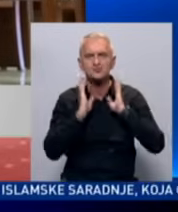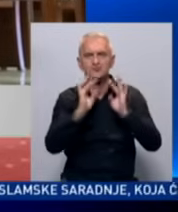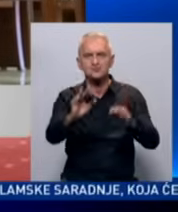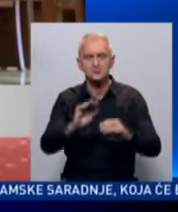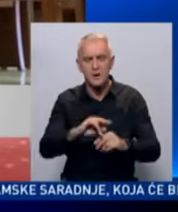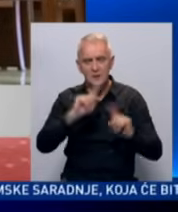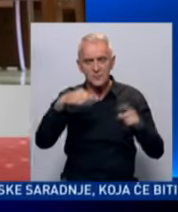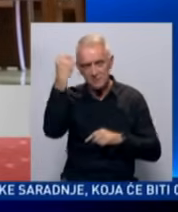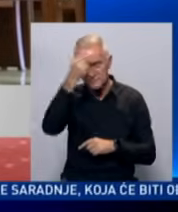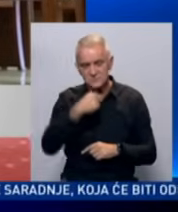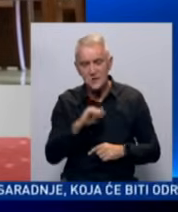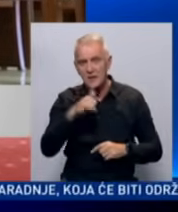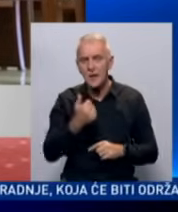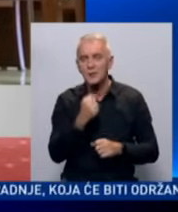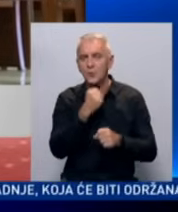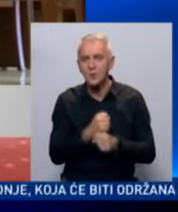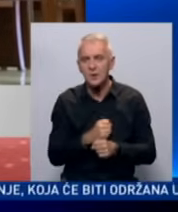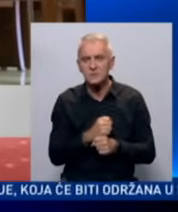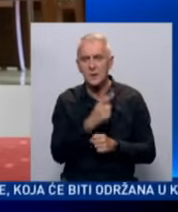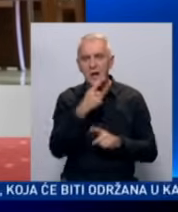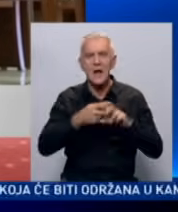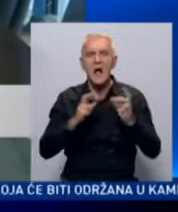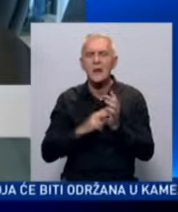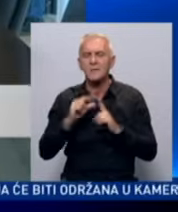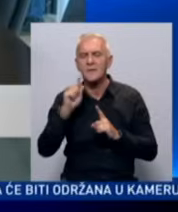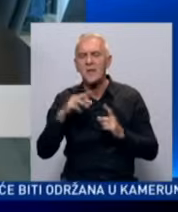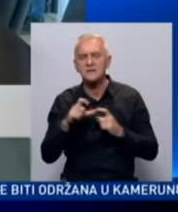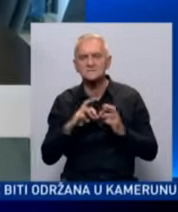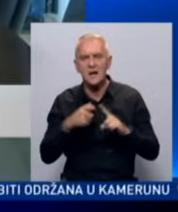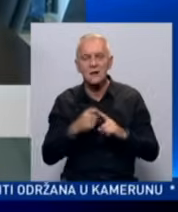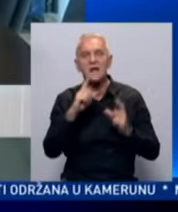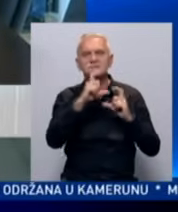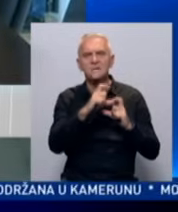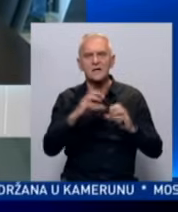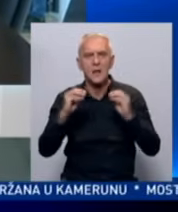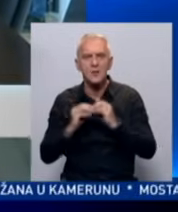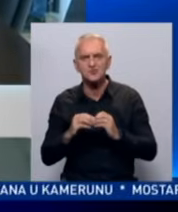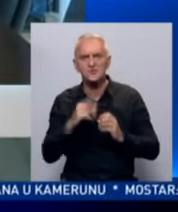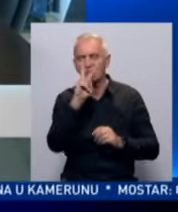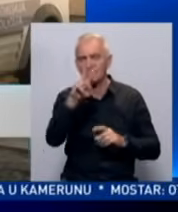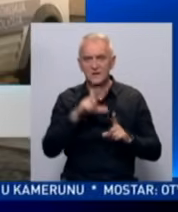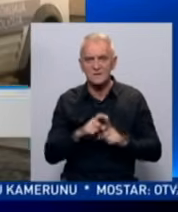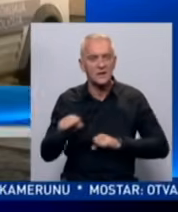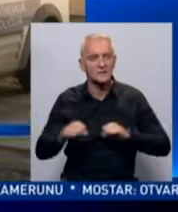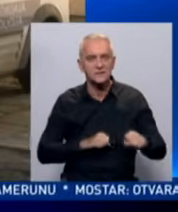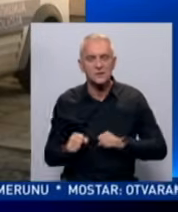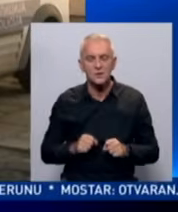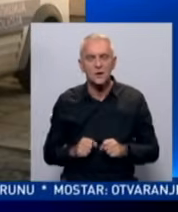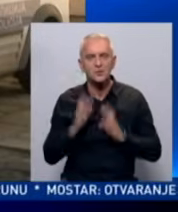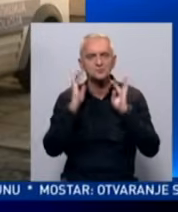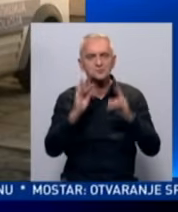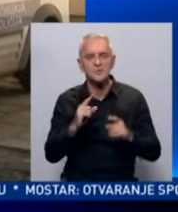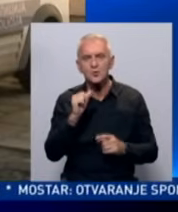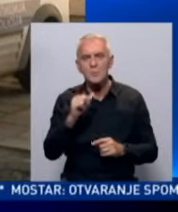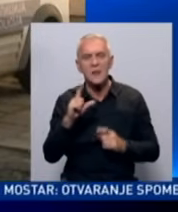Janku Goljaninu, VD direktoru šumskog gazdinstva iz Han Pijeska, i Strahinji Baševiću, vršiocu dužnosti direktora šumskog gazdinstva Romanije